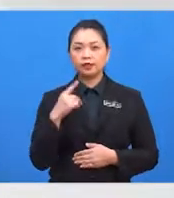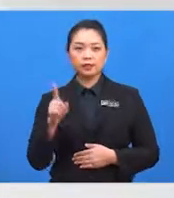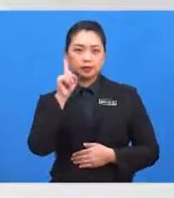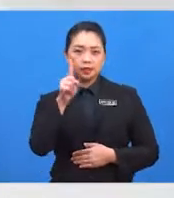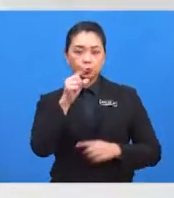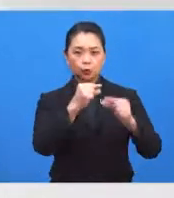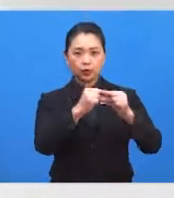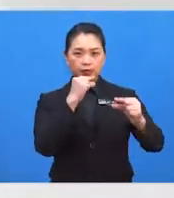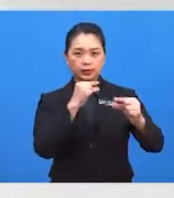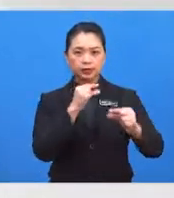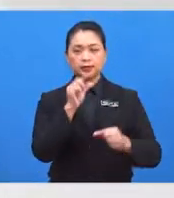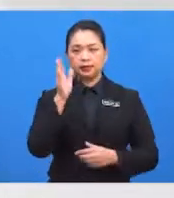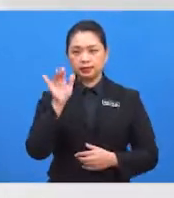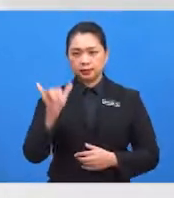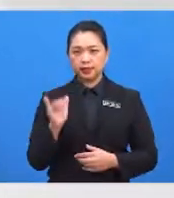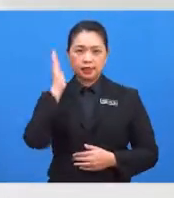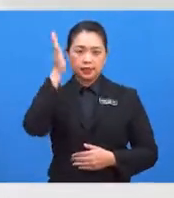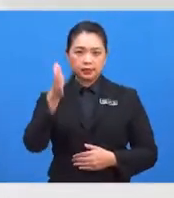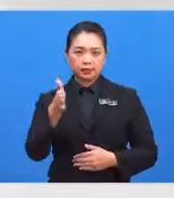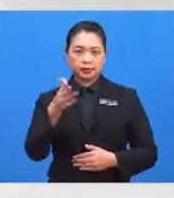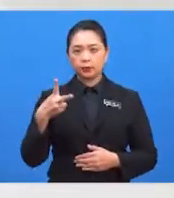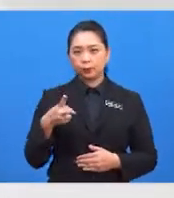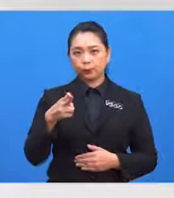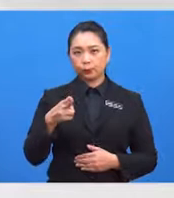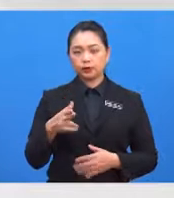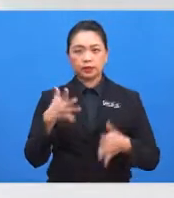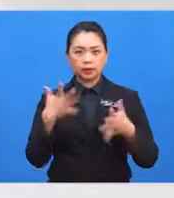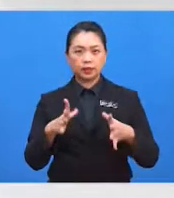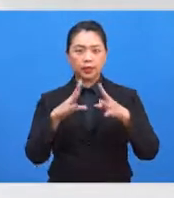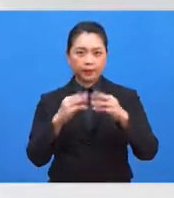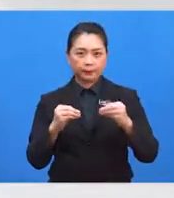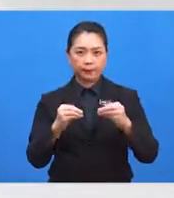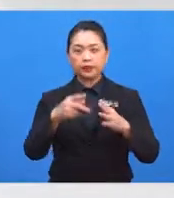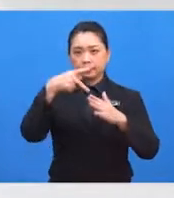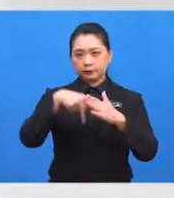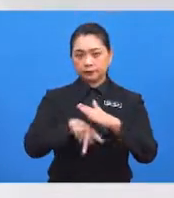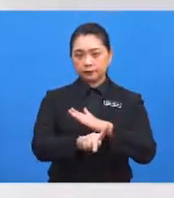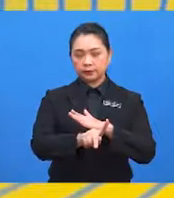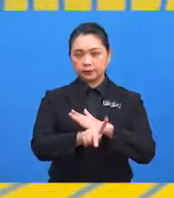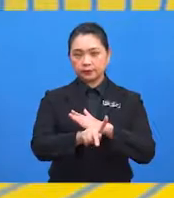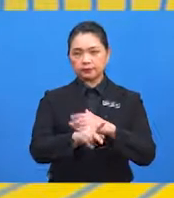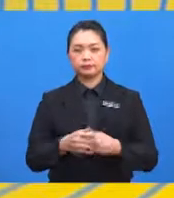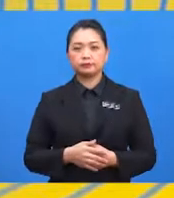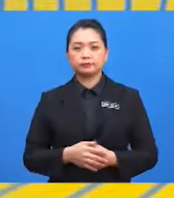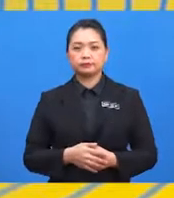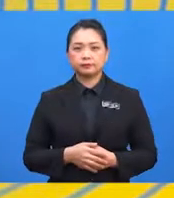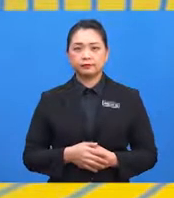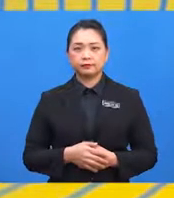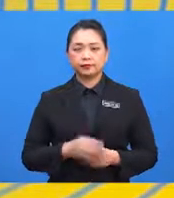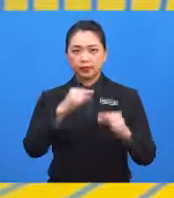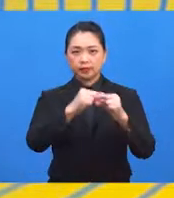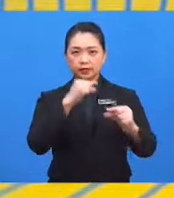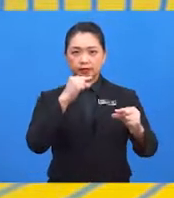yang akan dipotong setelah anda selesai mencetak hasil karya anda. Garisan crop mark